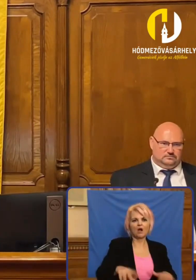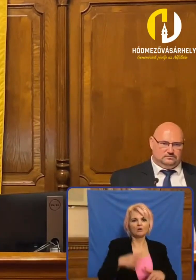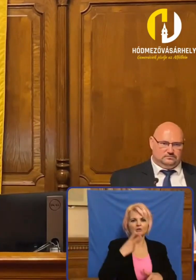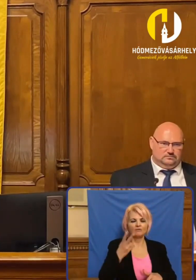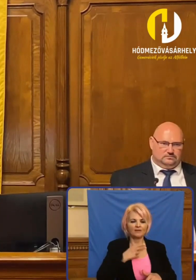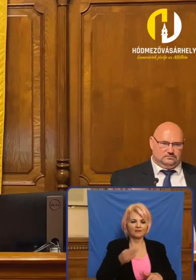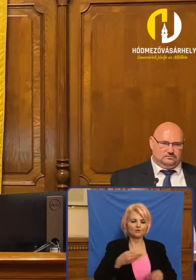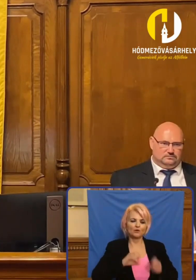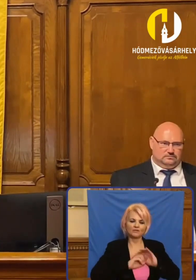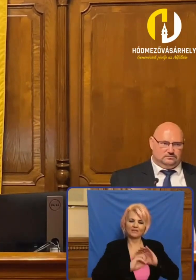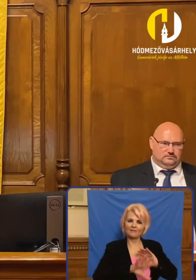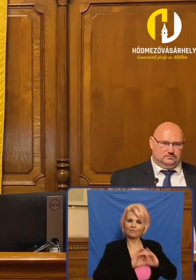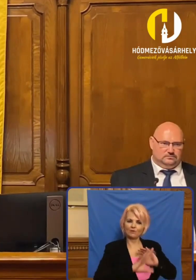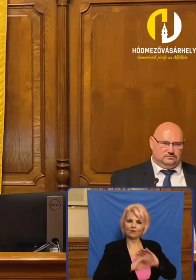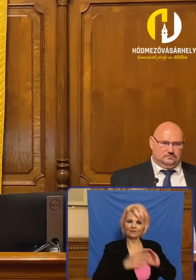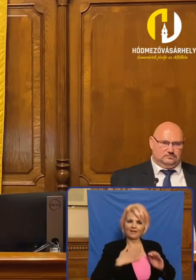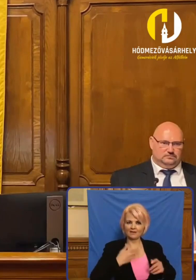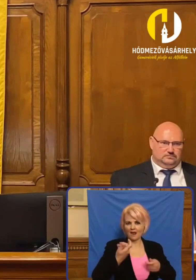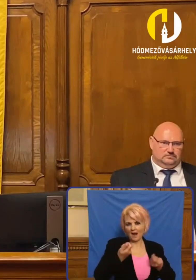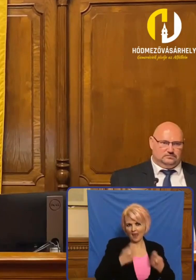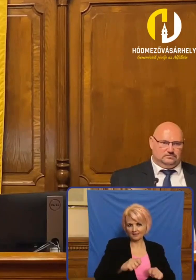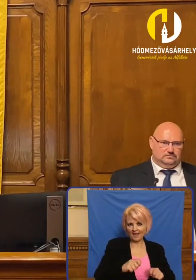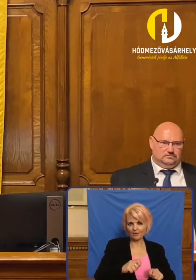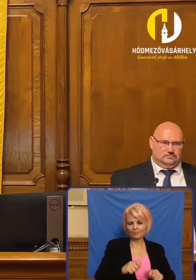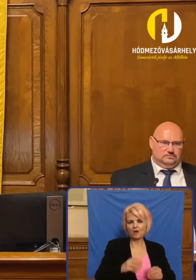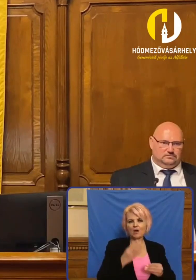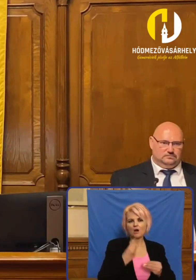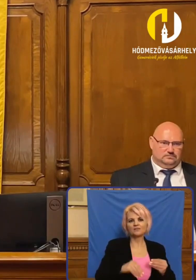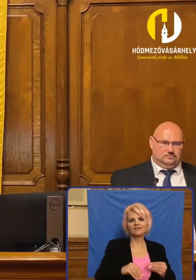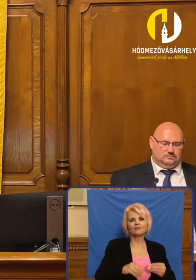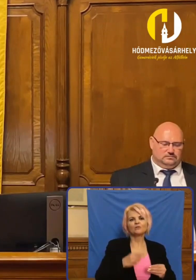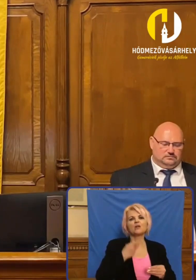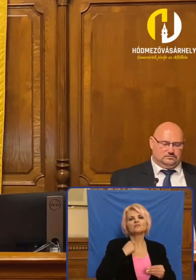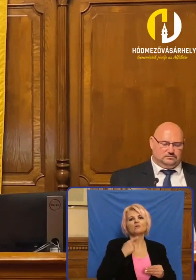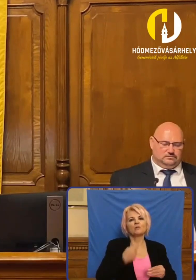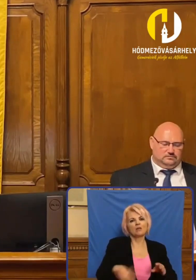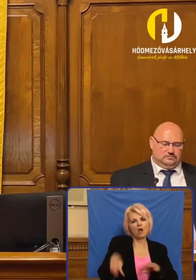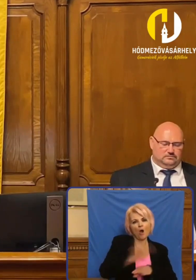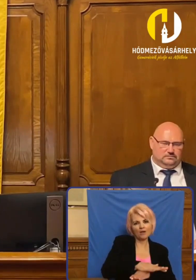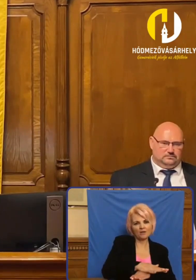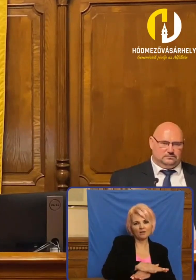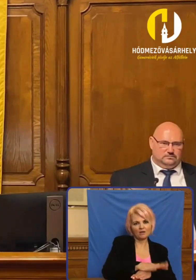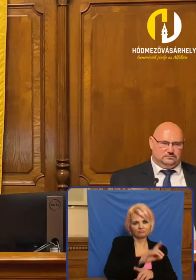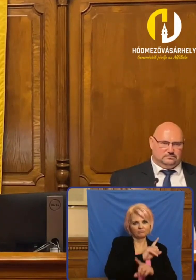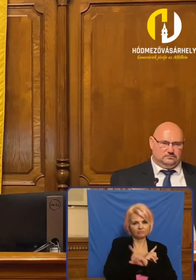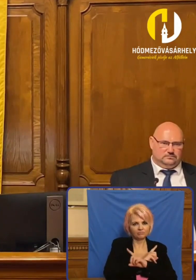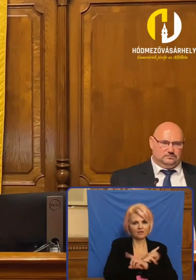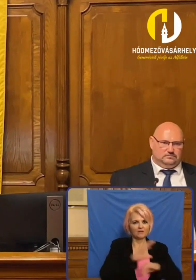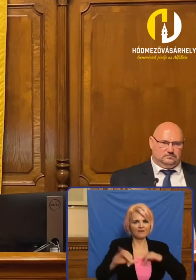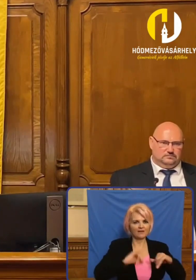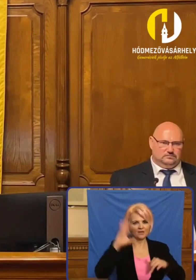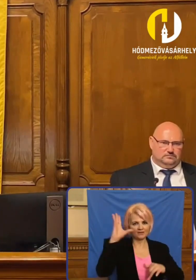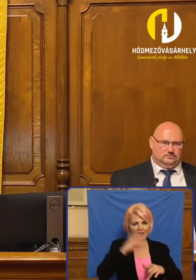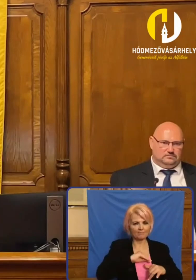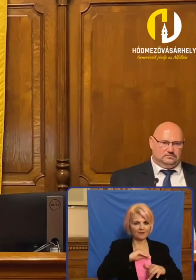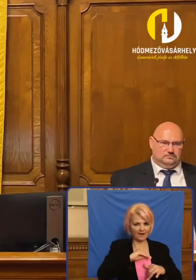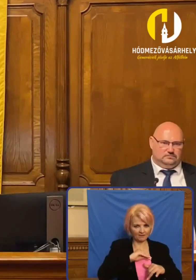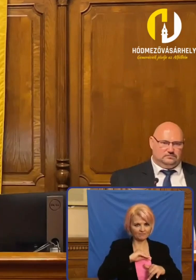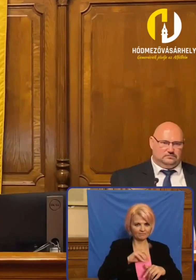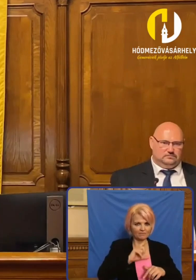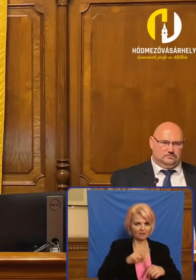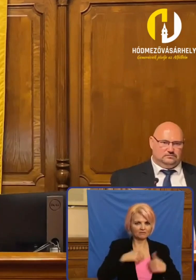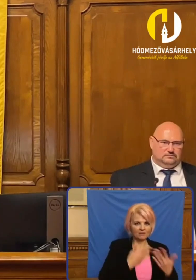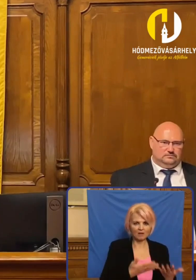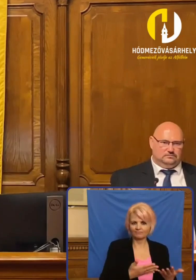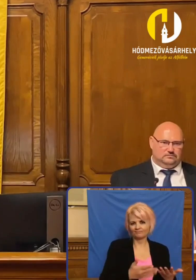zárom le azért, hogy szomja halljanak a vásárhelyek a hűségbe. Ezt a színvonalat azért nem gondolom, hogy a mi általam működtetett sajtóorgánumok bármikor is